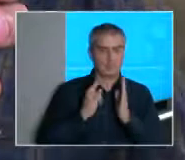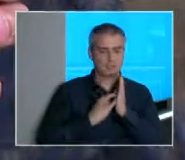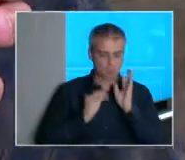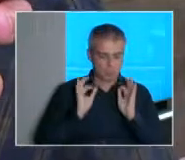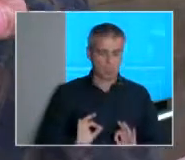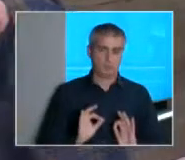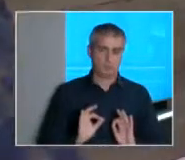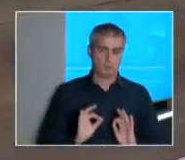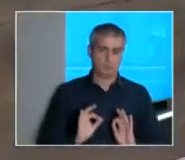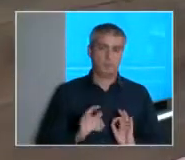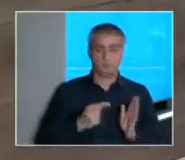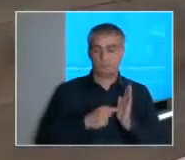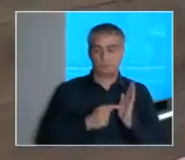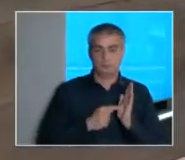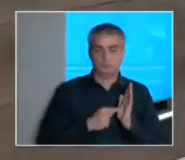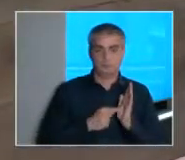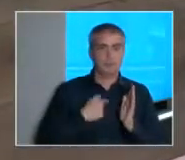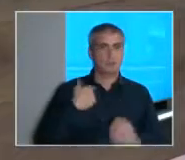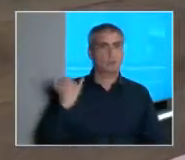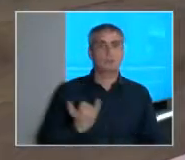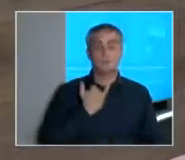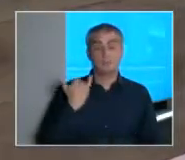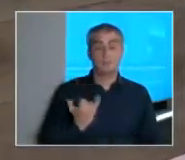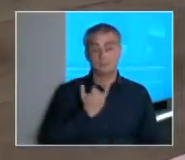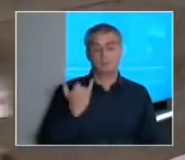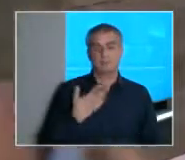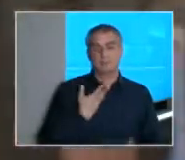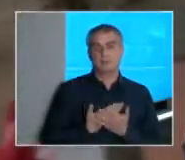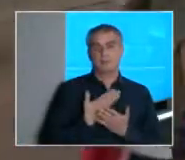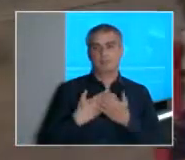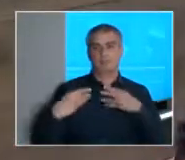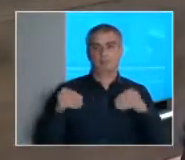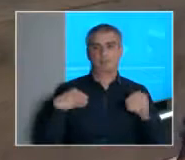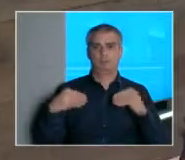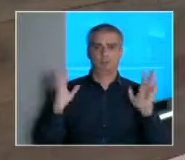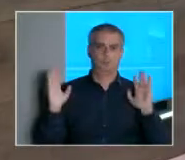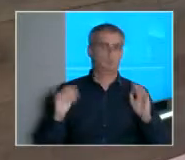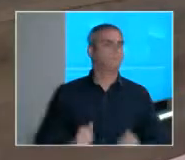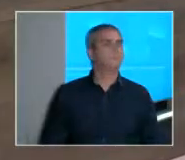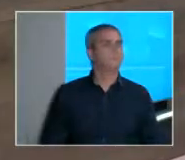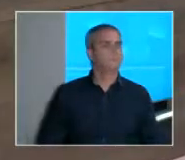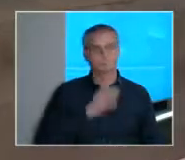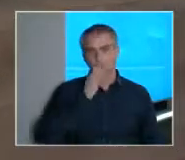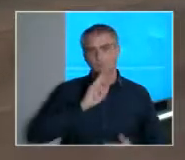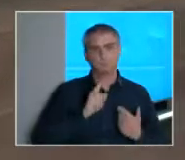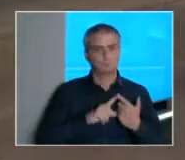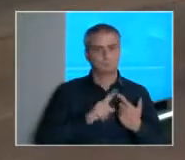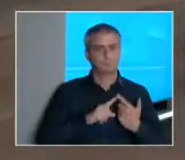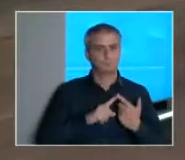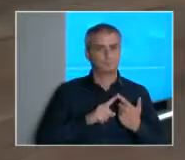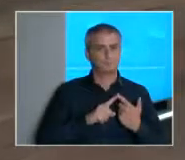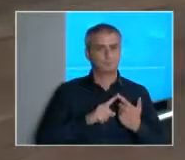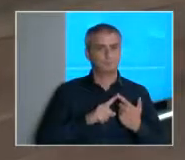חוקיות, ולכן אנחנו תמיד, תמיד, תמיד נמליץ על גישור. הבנתי. שאלה נוספת, ברשותך?